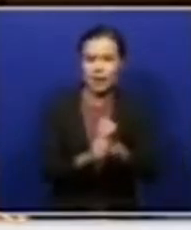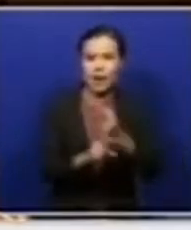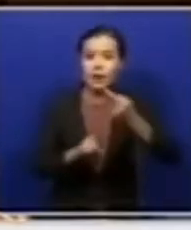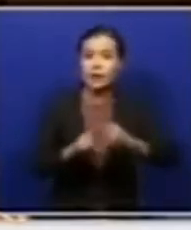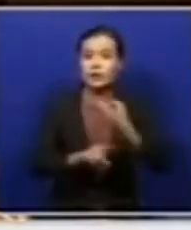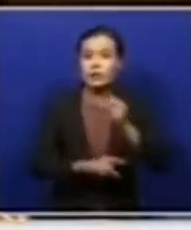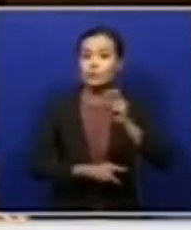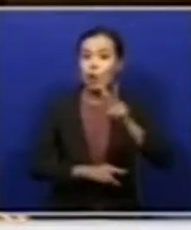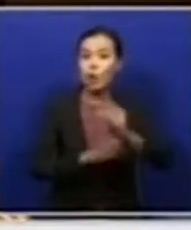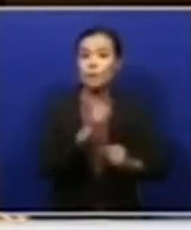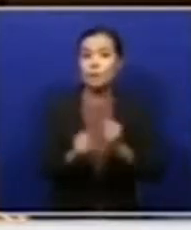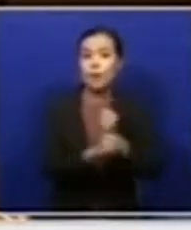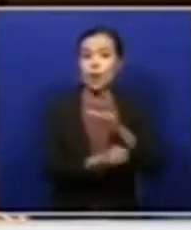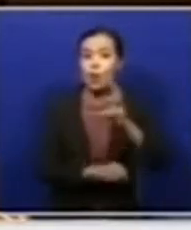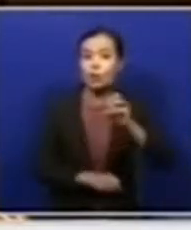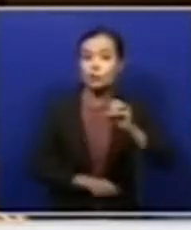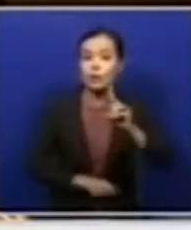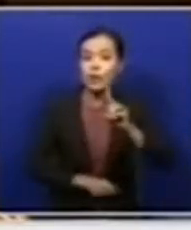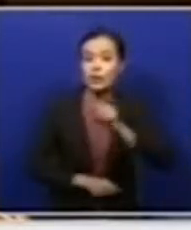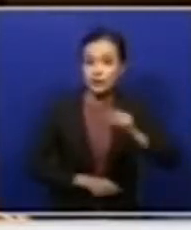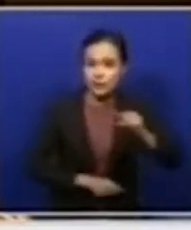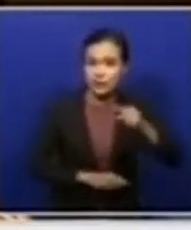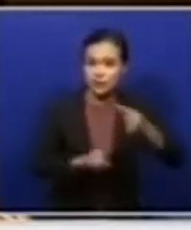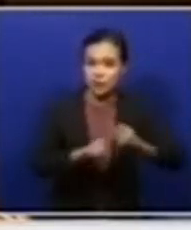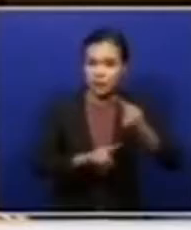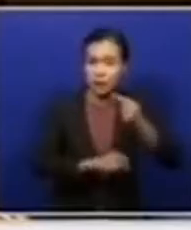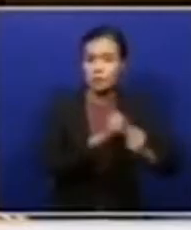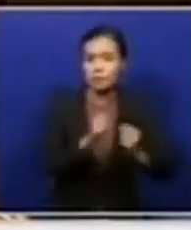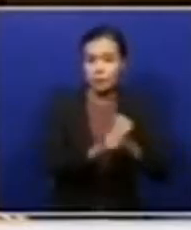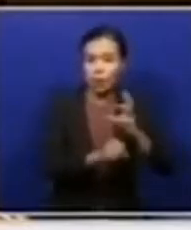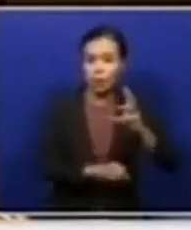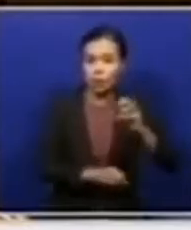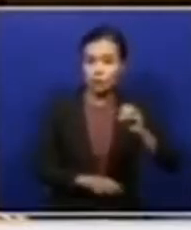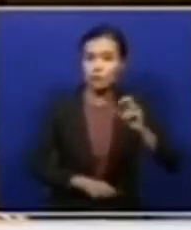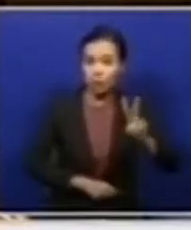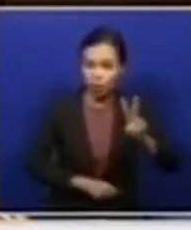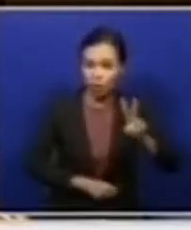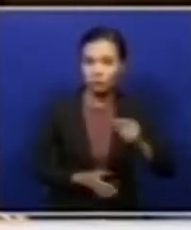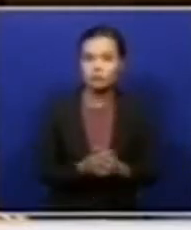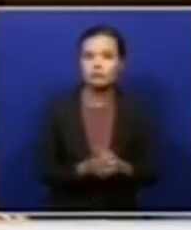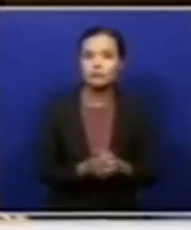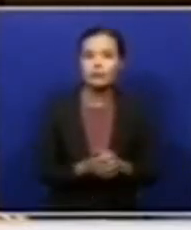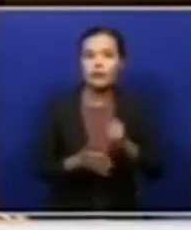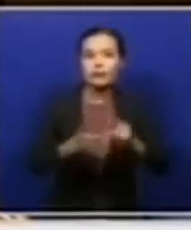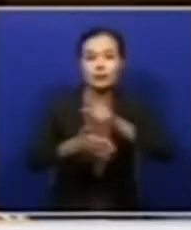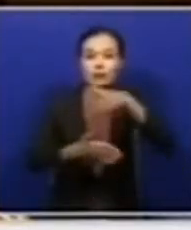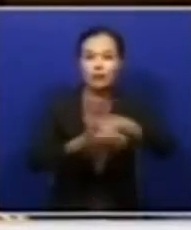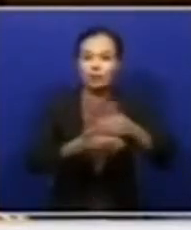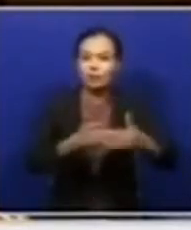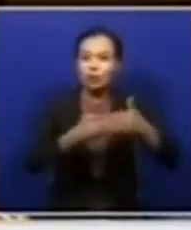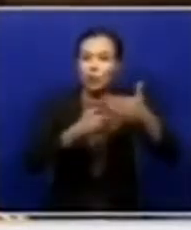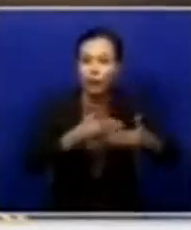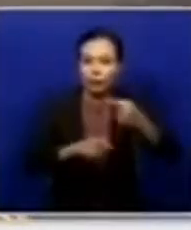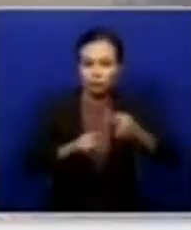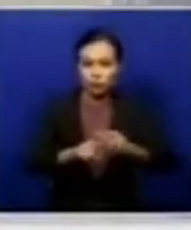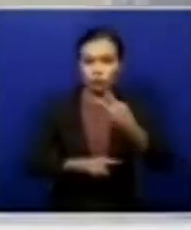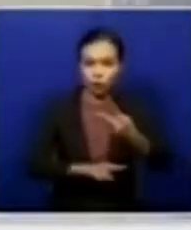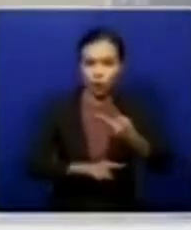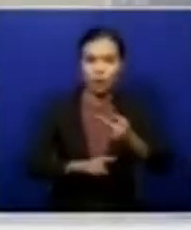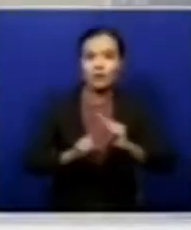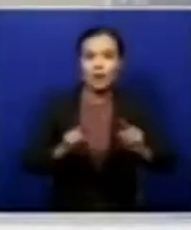ปี61ถึงมกราคมปี62แล้วเดือนต่อไปคืออะไรครับเลือกตั้งครับกุมภาแต่บังเอิ